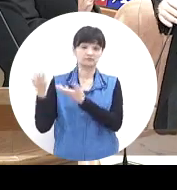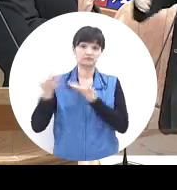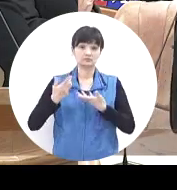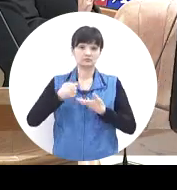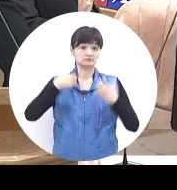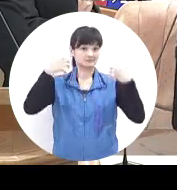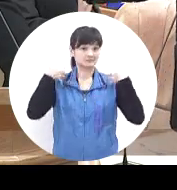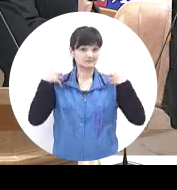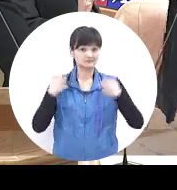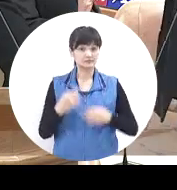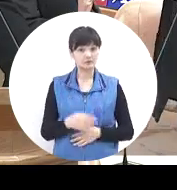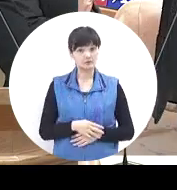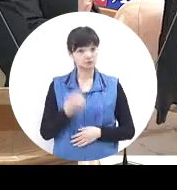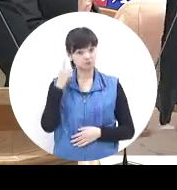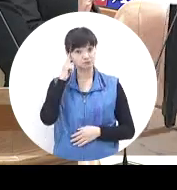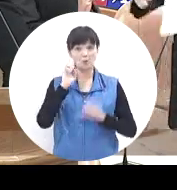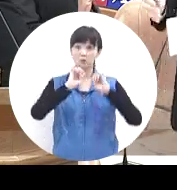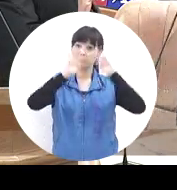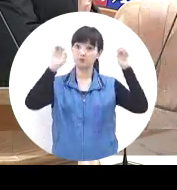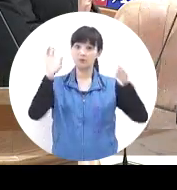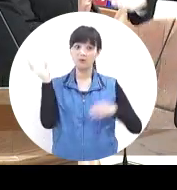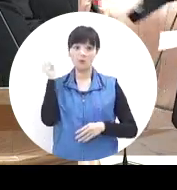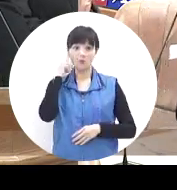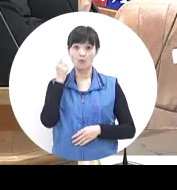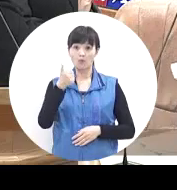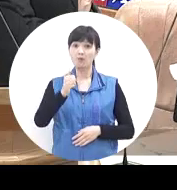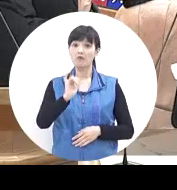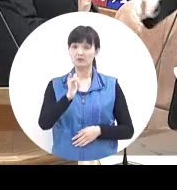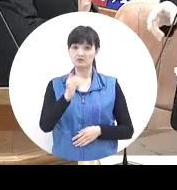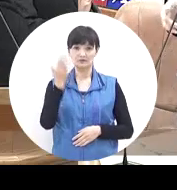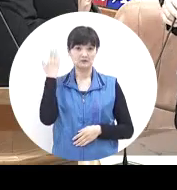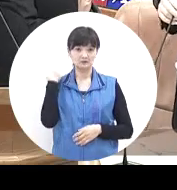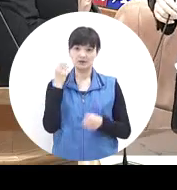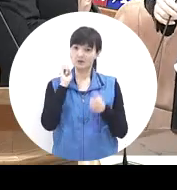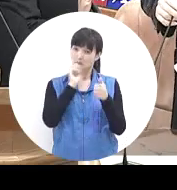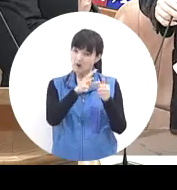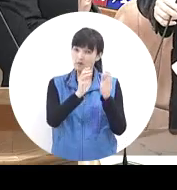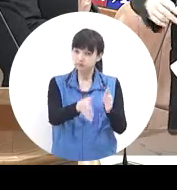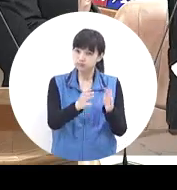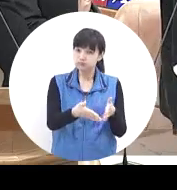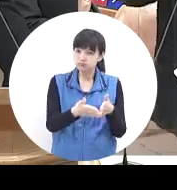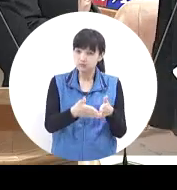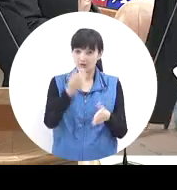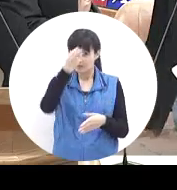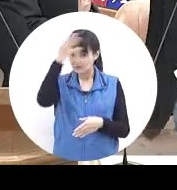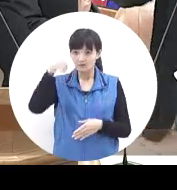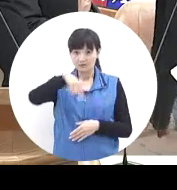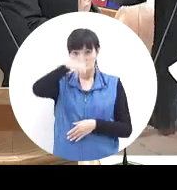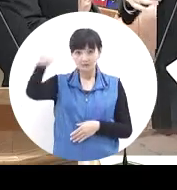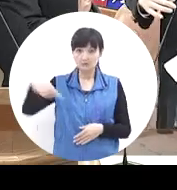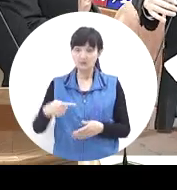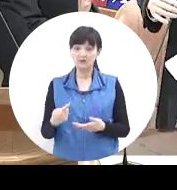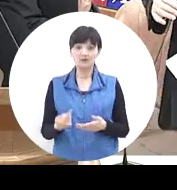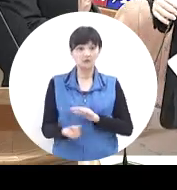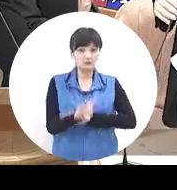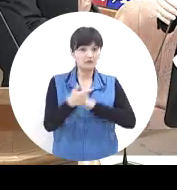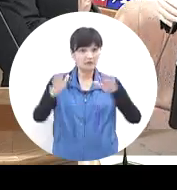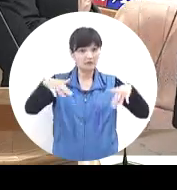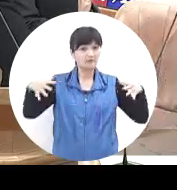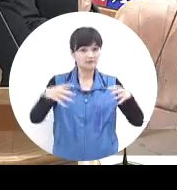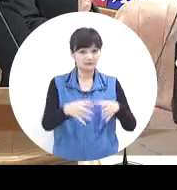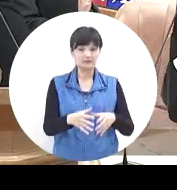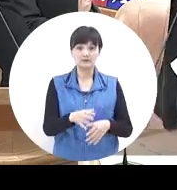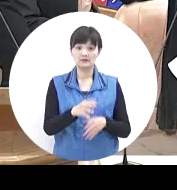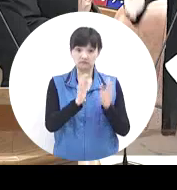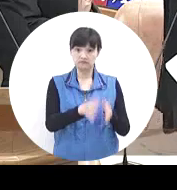了哈。否则过去每次一直叫你成立都不成立，这么多的这个青年人口你不成立，然后偏偏在明年才成立，我也觉得很奇